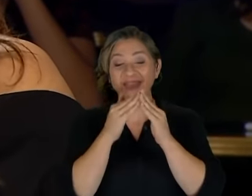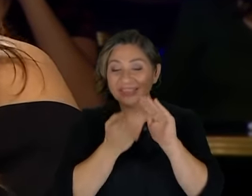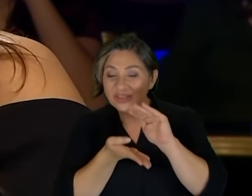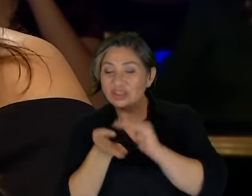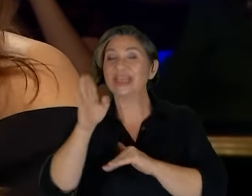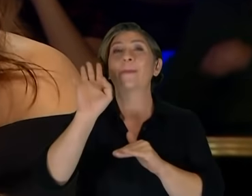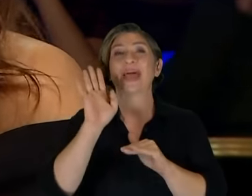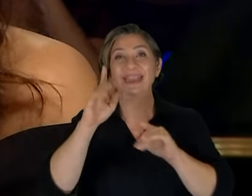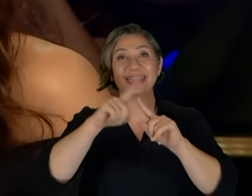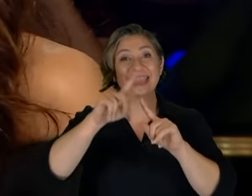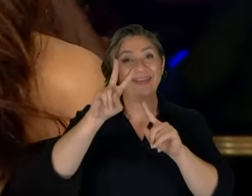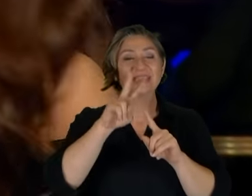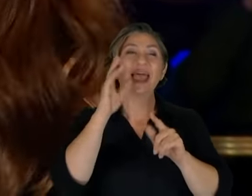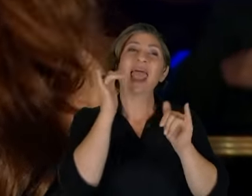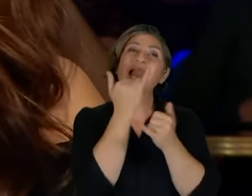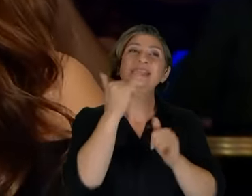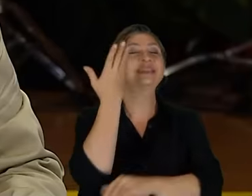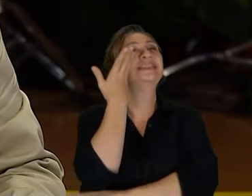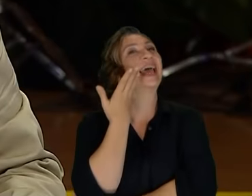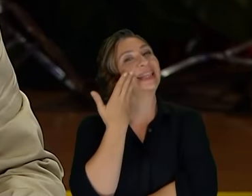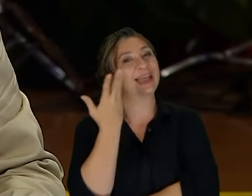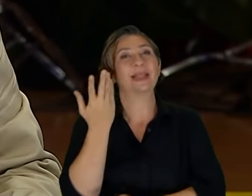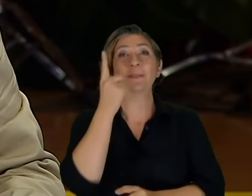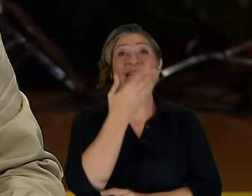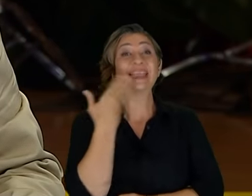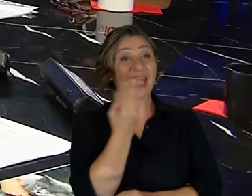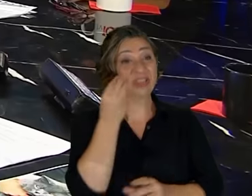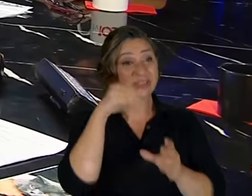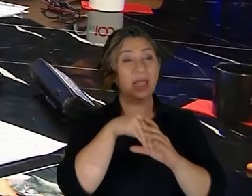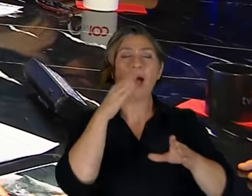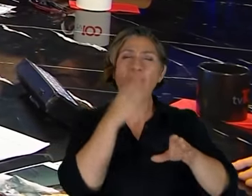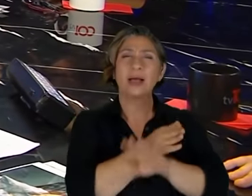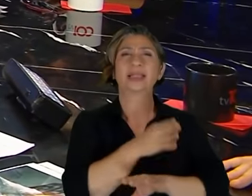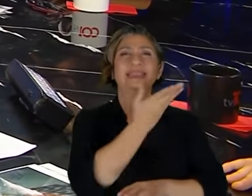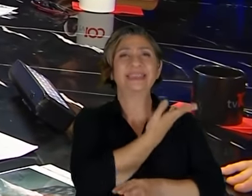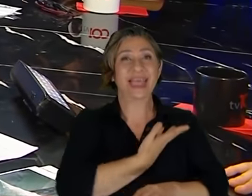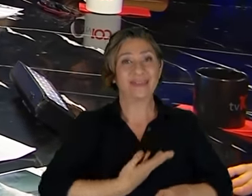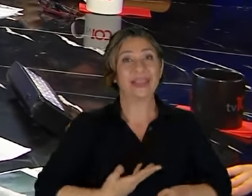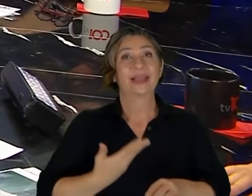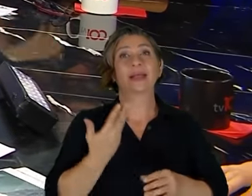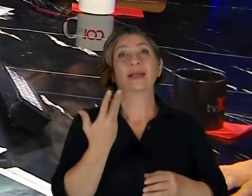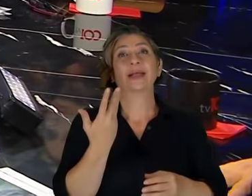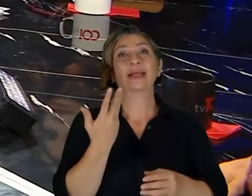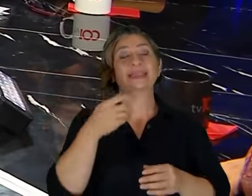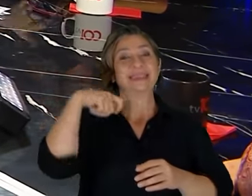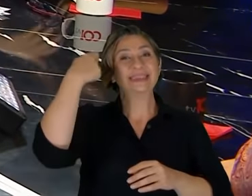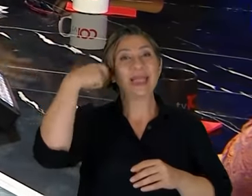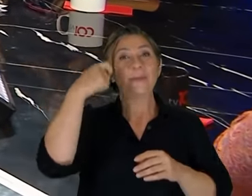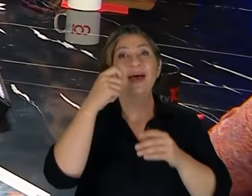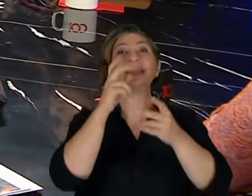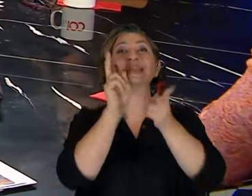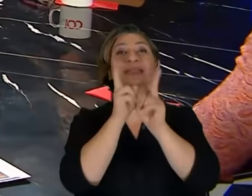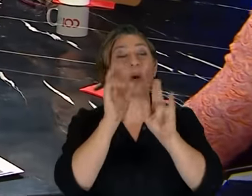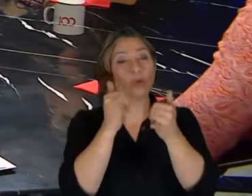dışarı çıkamayan, televizyonda eğlenceyi bulan bir genç için hakikaten sevdiği işte ne bileyim sinema sanatçısının,